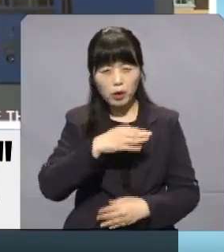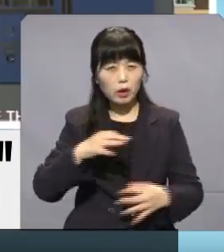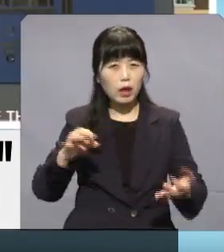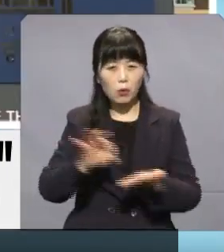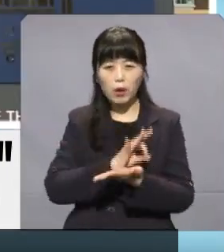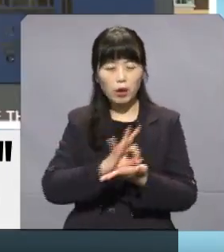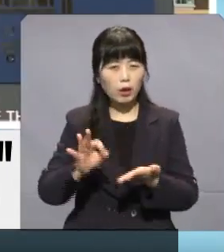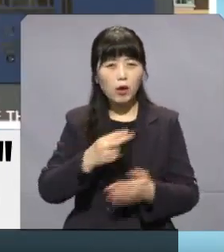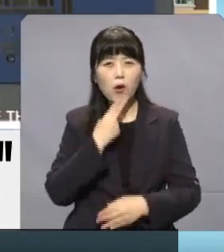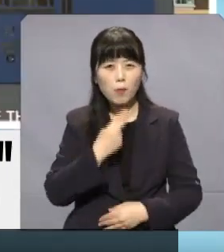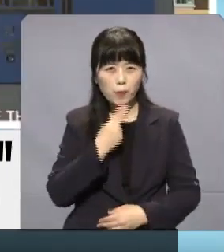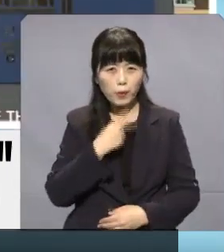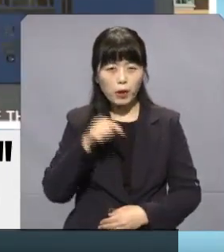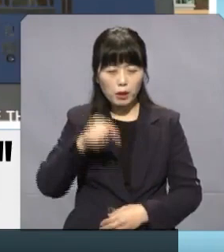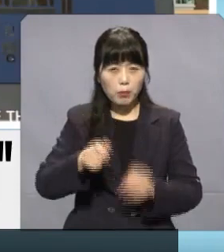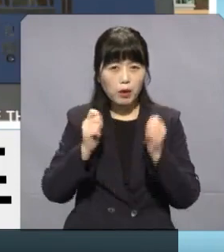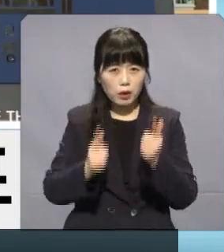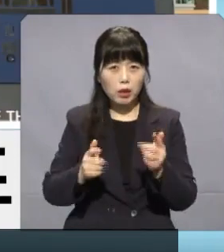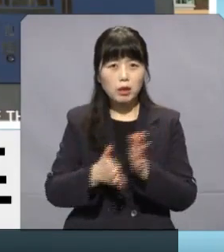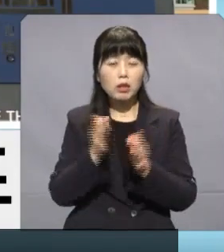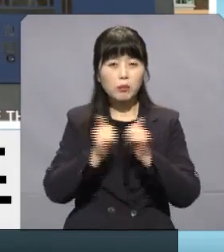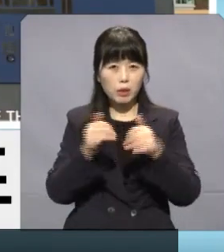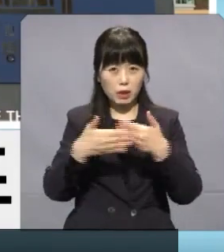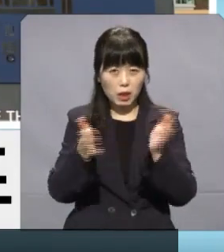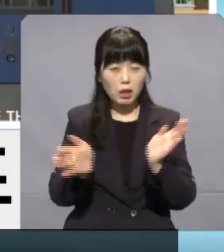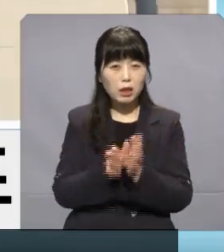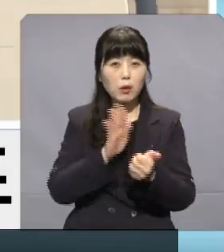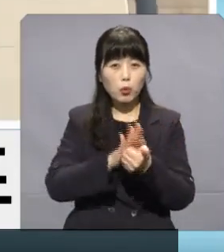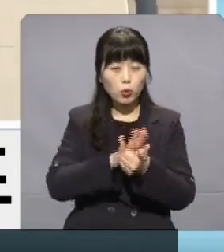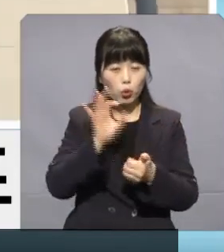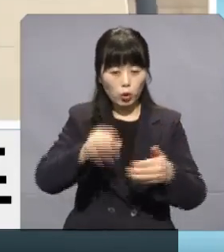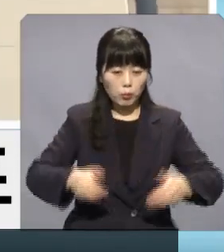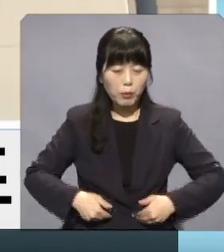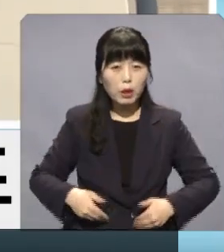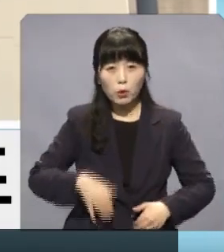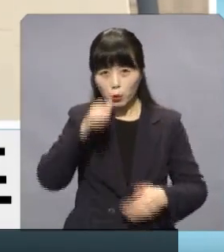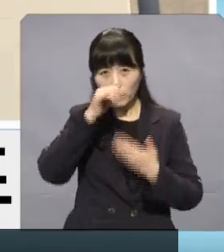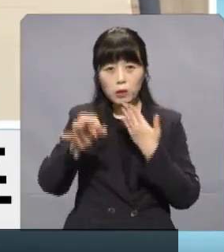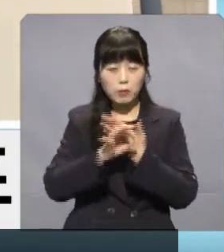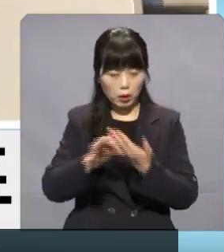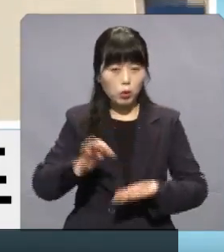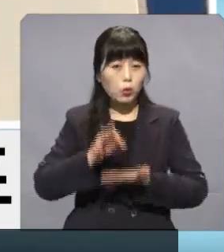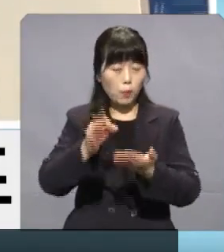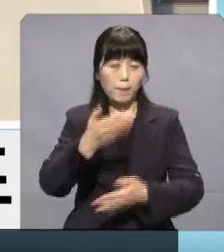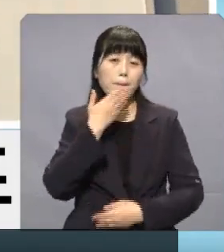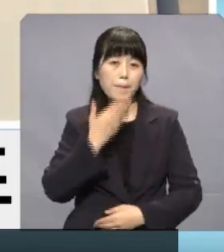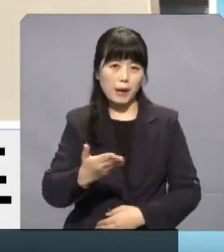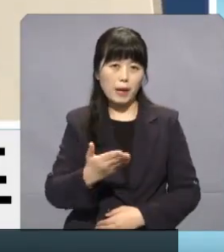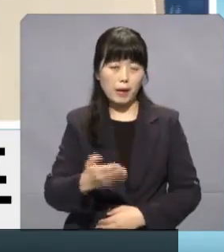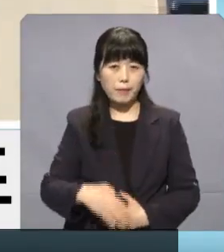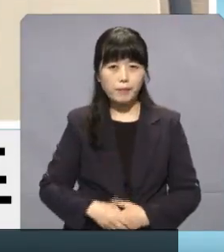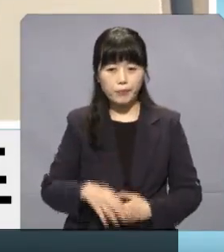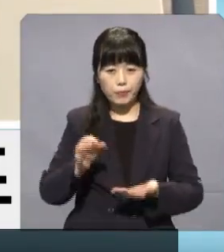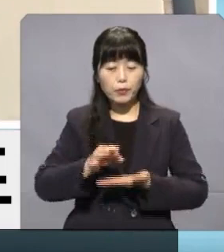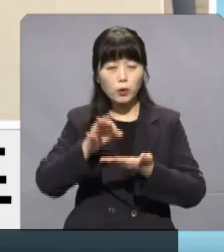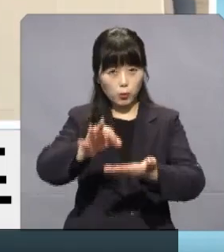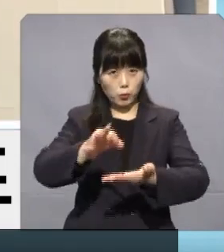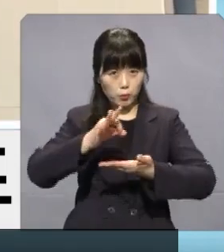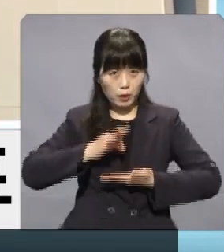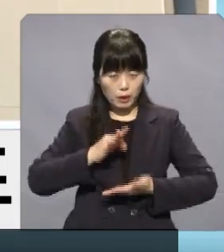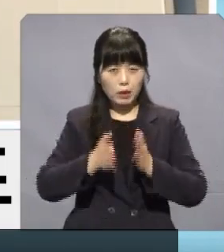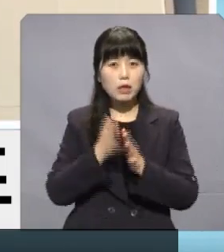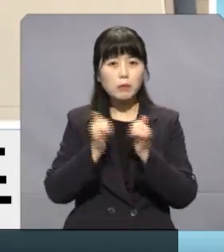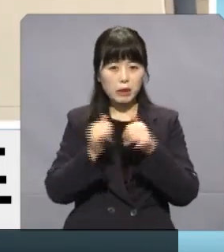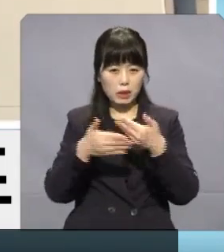있습니다 그러니까 이번 기회에 시민단체에게 보조금이 필요하다면 보조금을 지급할 수는 있습니다 하지만 지급받은